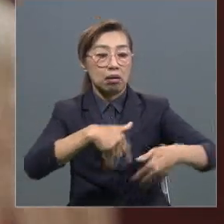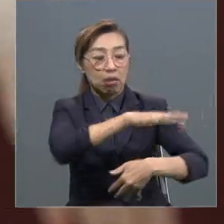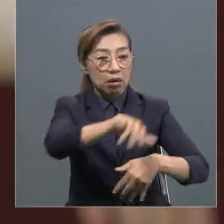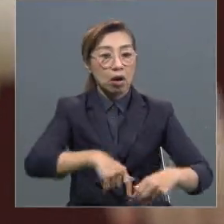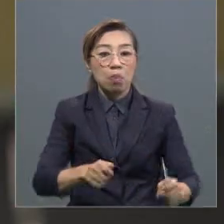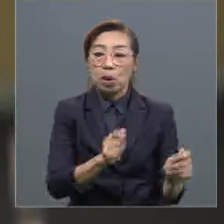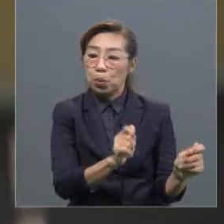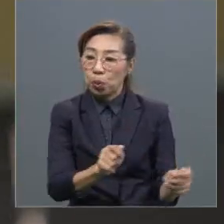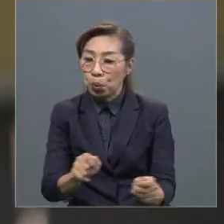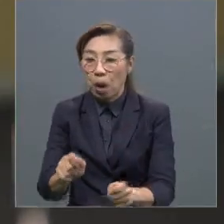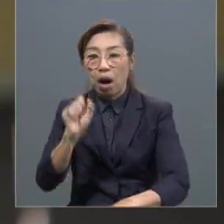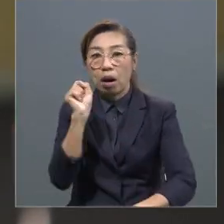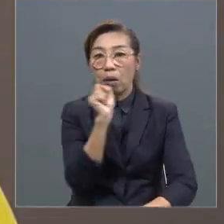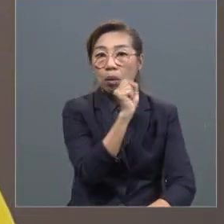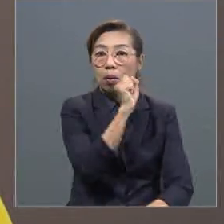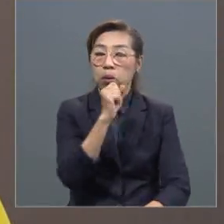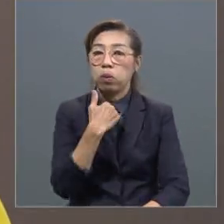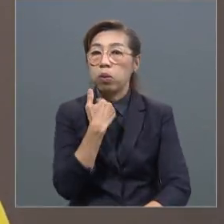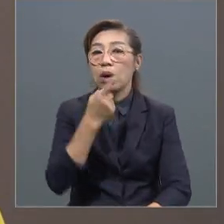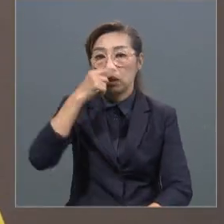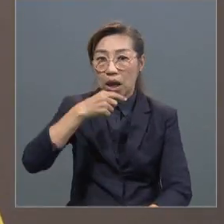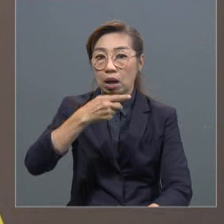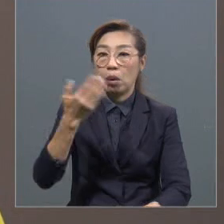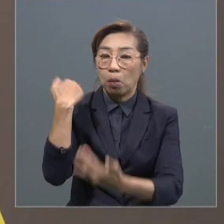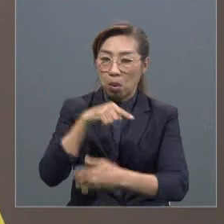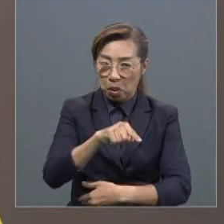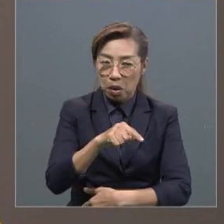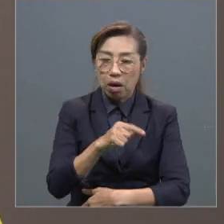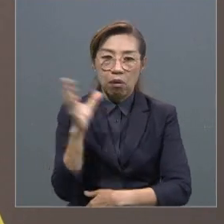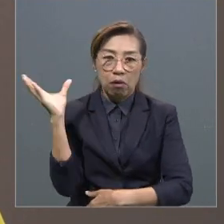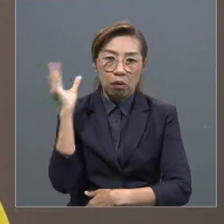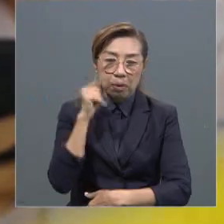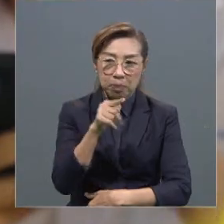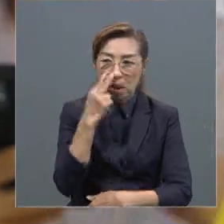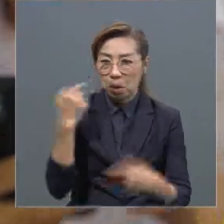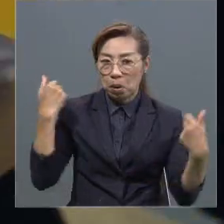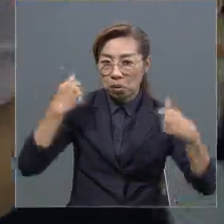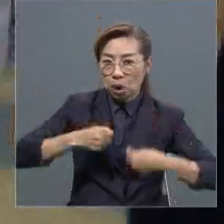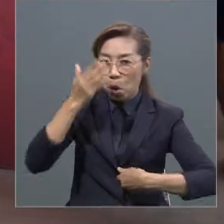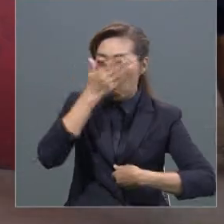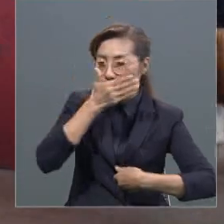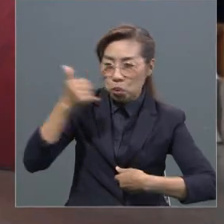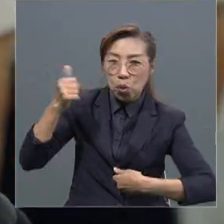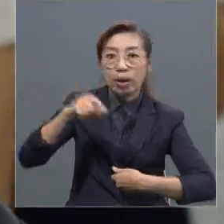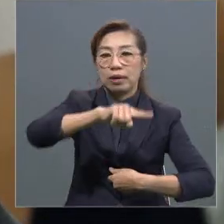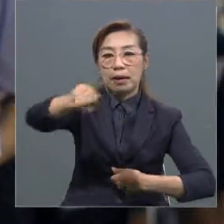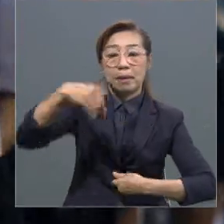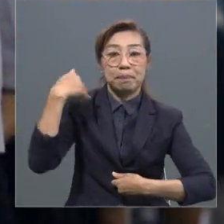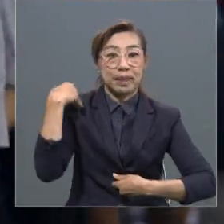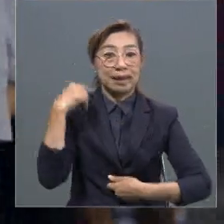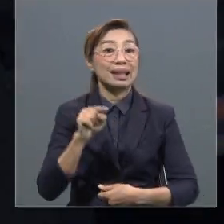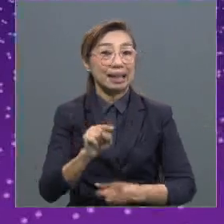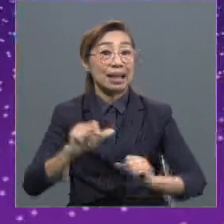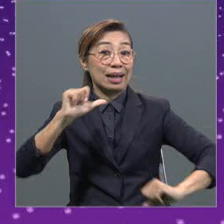ดนตรีและการขับร้องเพลงไทยอันไพเราะรับชมความวิจิตรของเครื่องแต่งกายอันประณีตสวยงามโขนตอนพระ